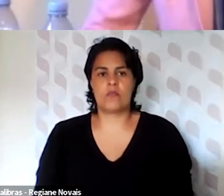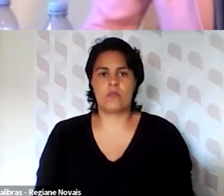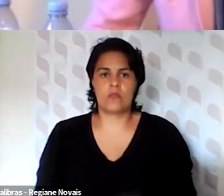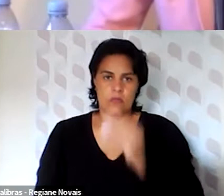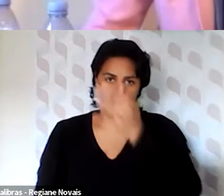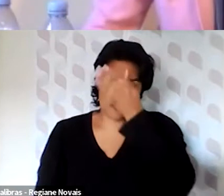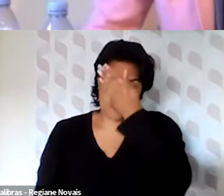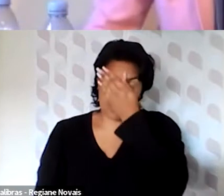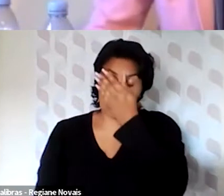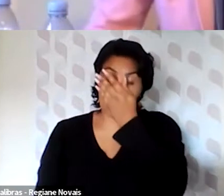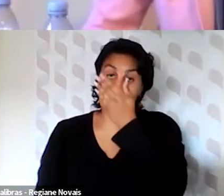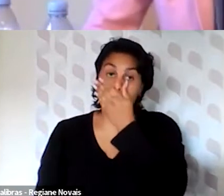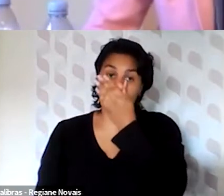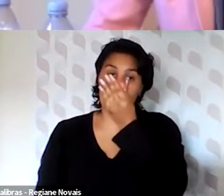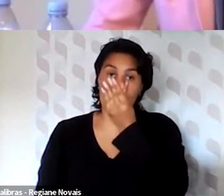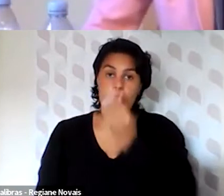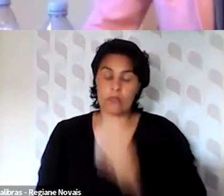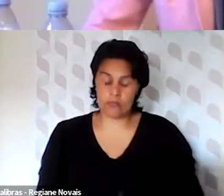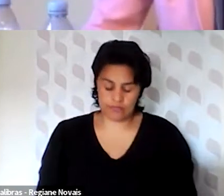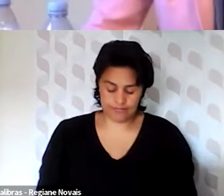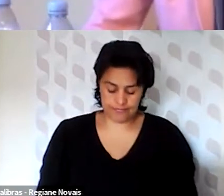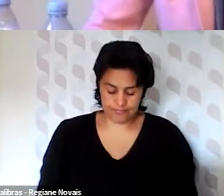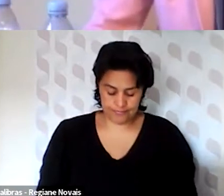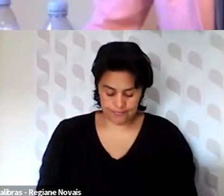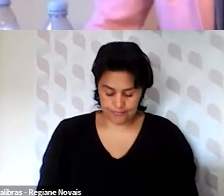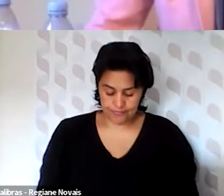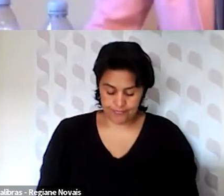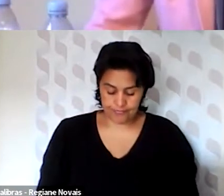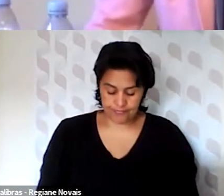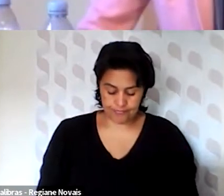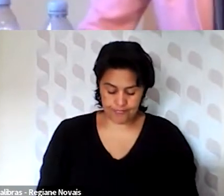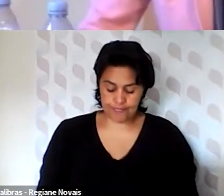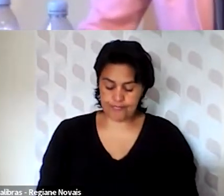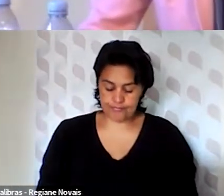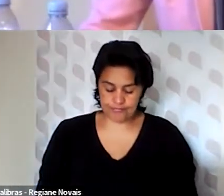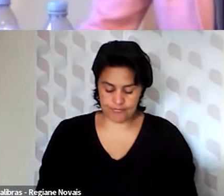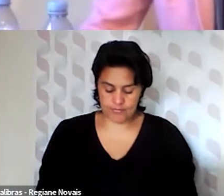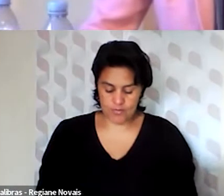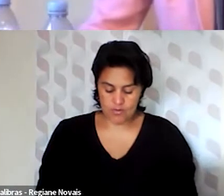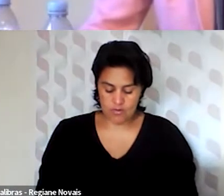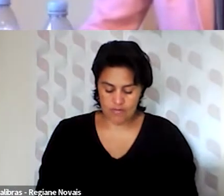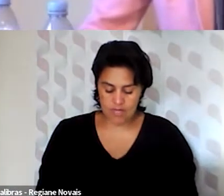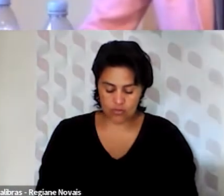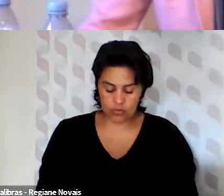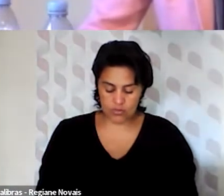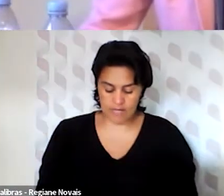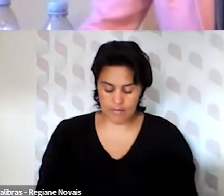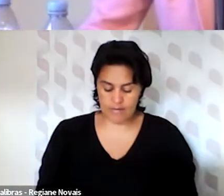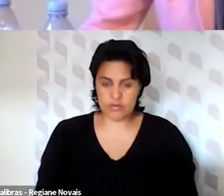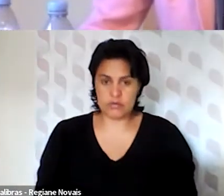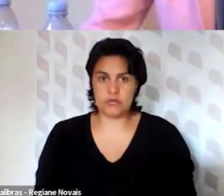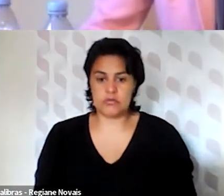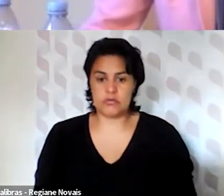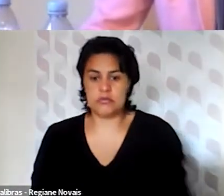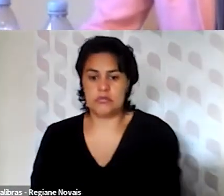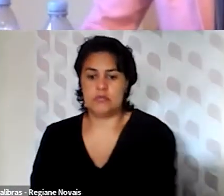tout le travail qui a été fait depuis des dizaines d'années. Et malheureusement aussi, parce que ce n'est pas seulement une question brésilienne, nous avons une réponse beaucoup trop